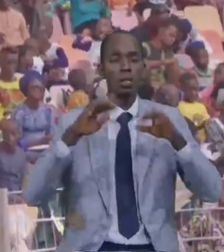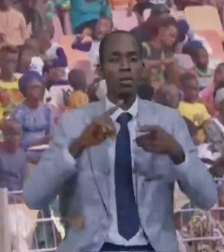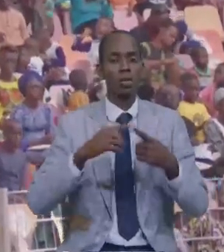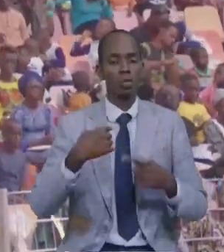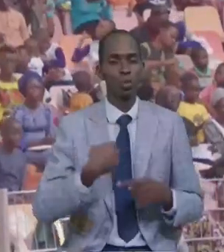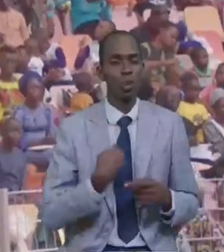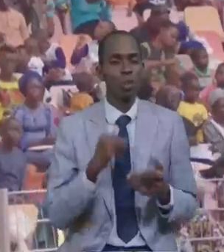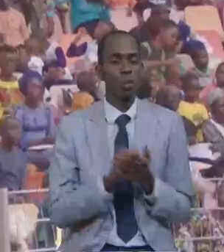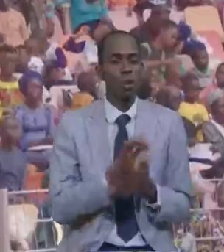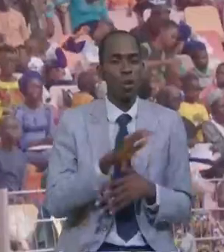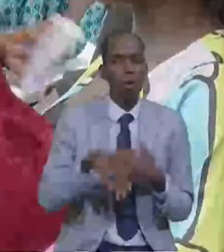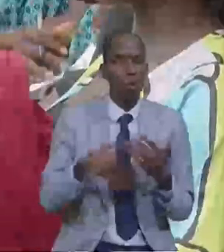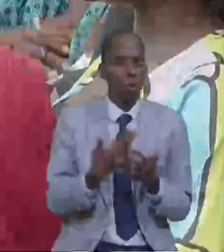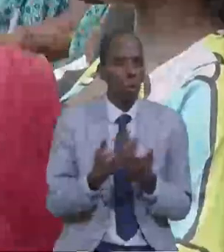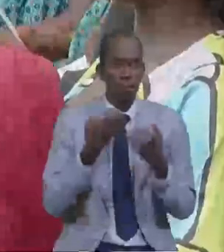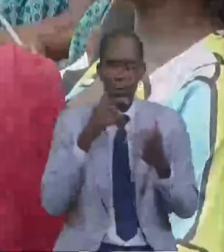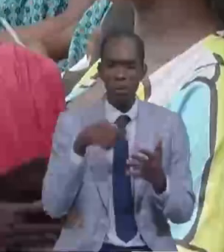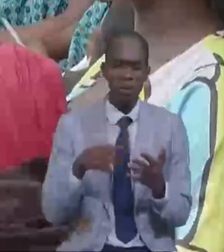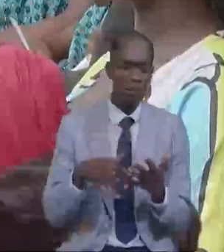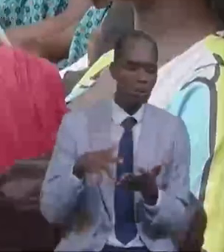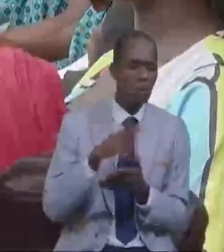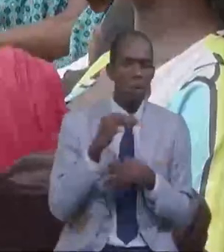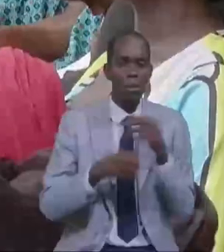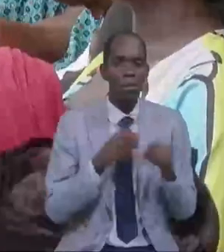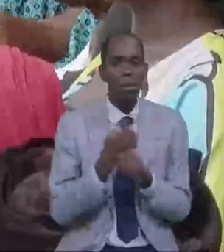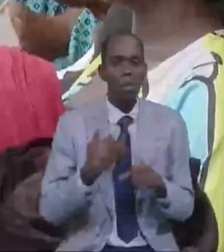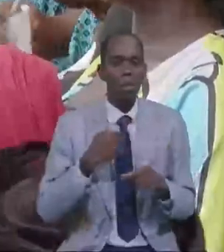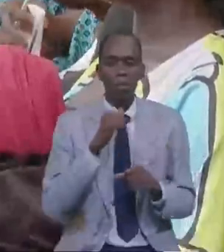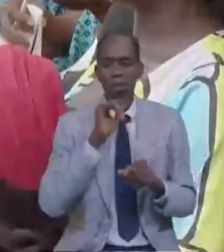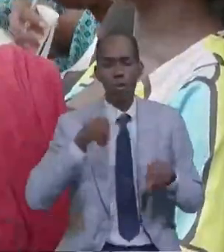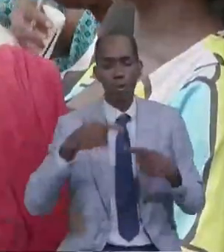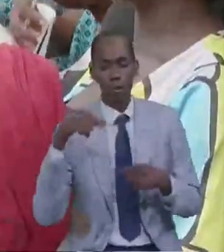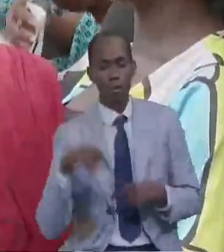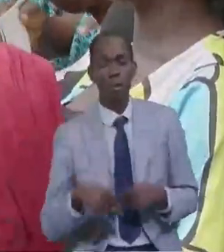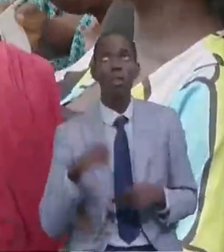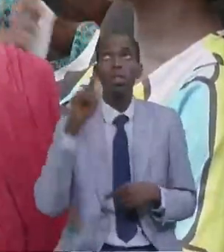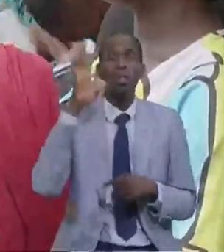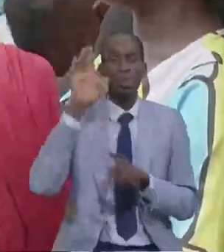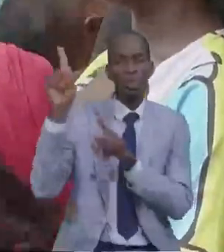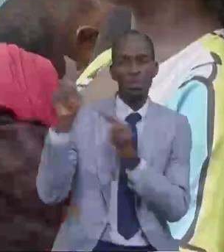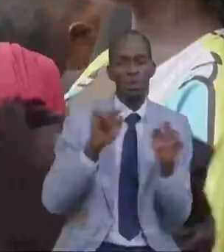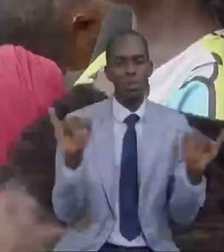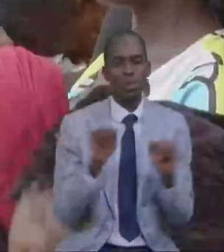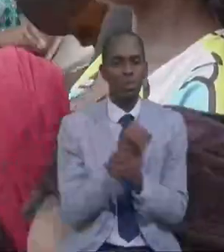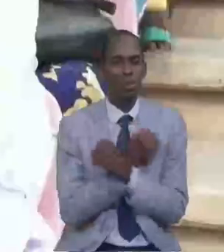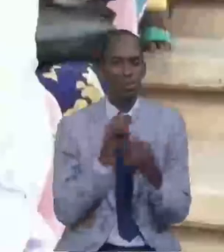tout n'a pas baissé. Il te donnera ce type d'amour, ce type de passion, ce type